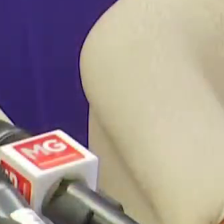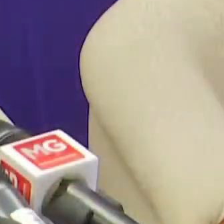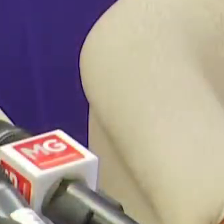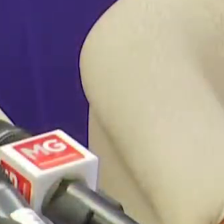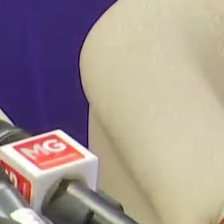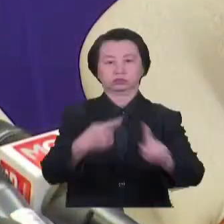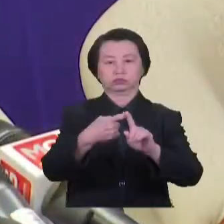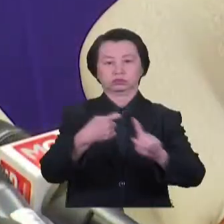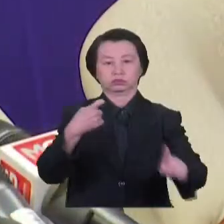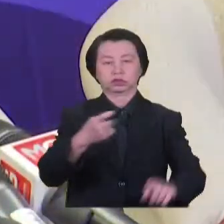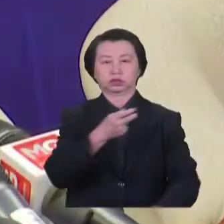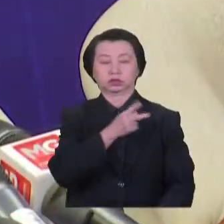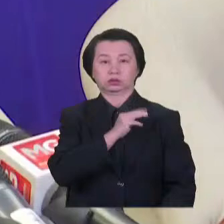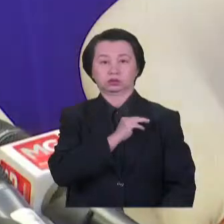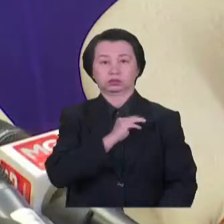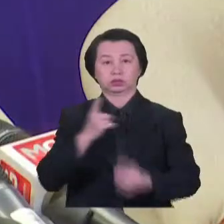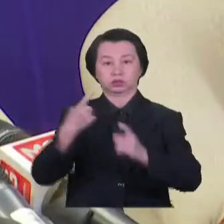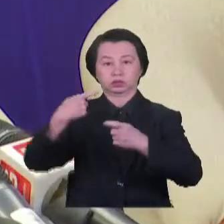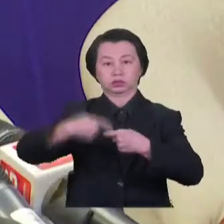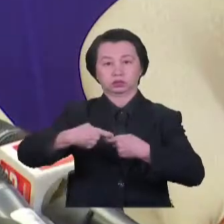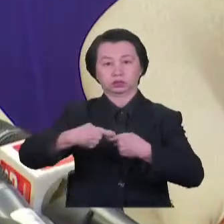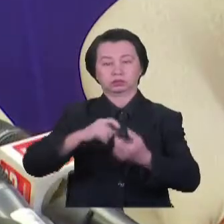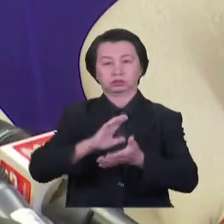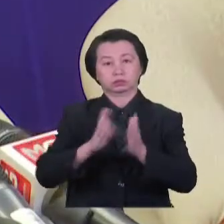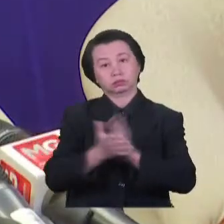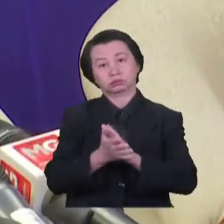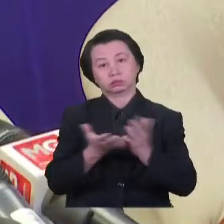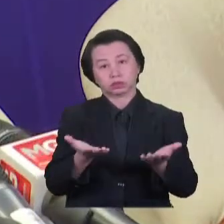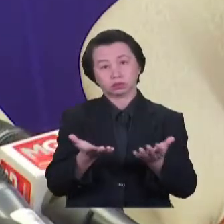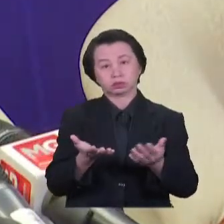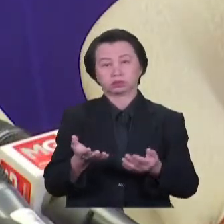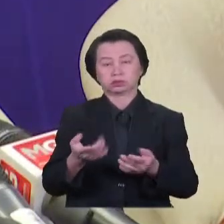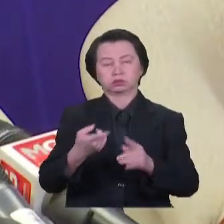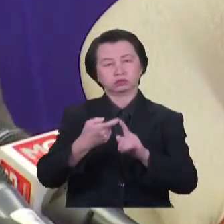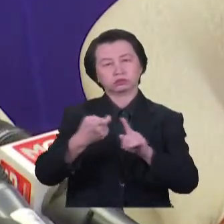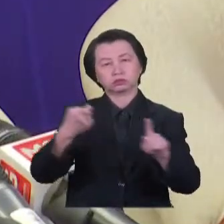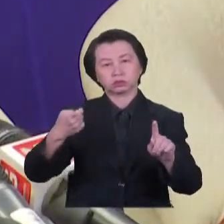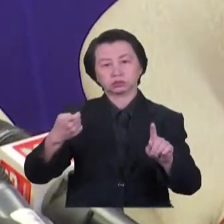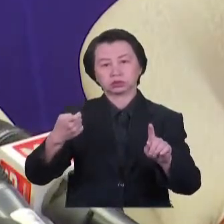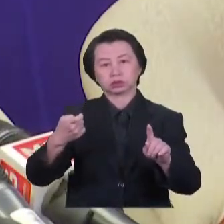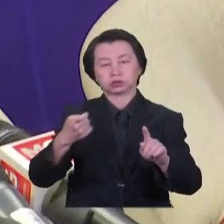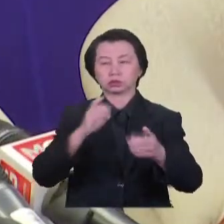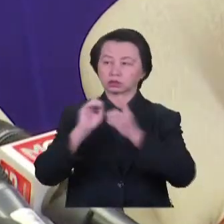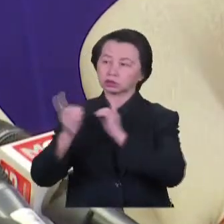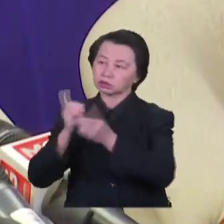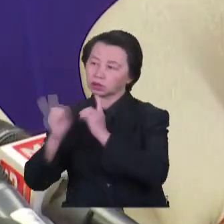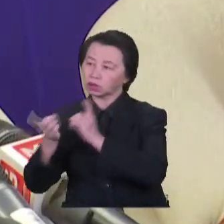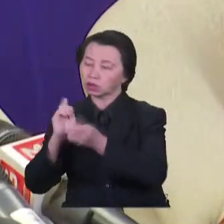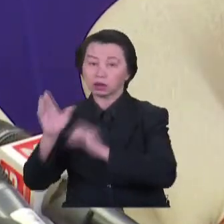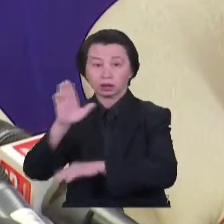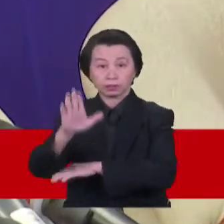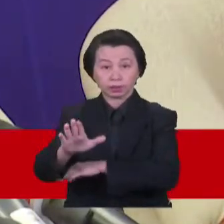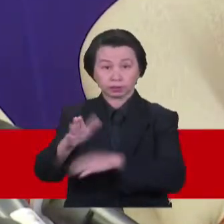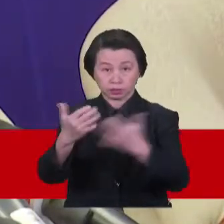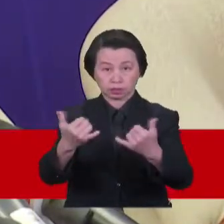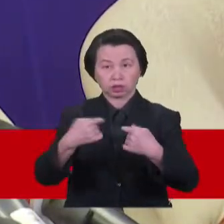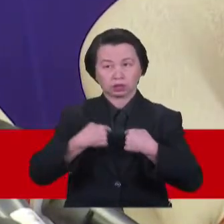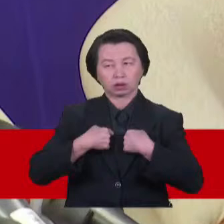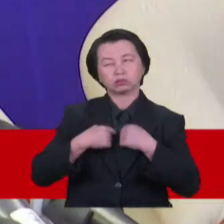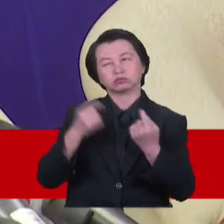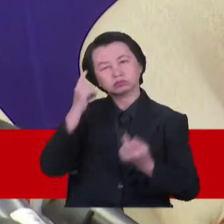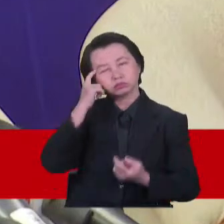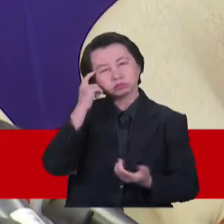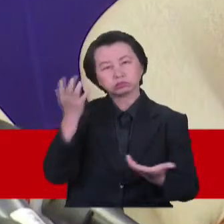daripada kementerian yang berkaitan. Jadi hasil daripada dialog pada petang ini saya dapati